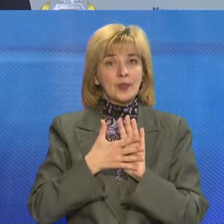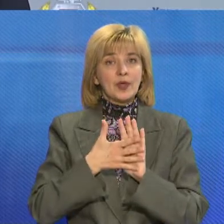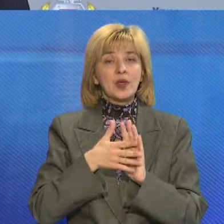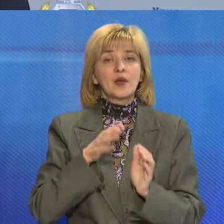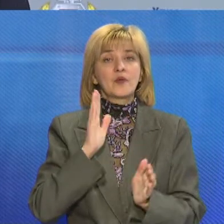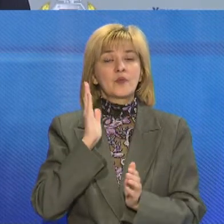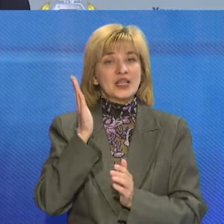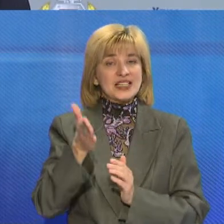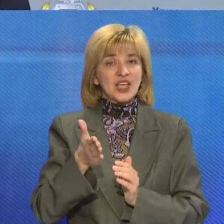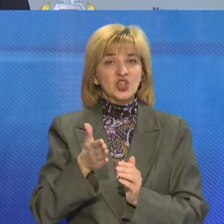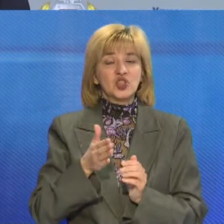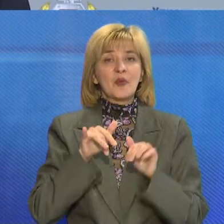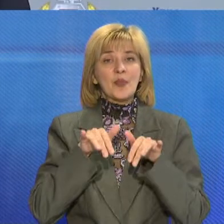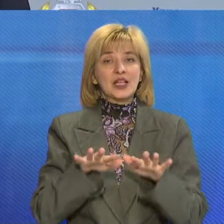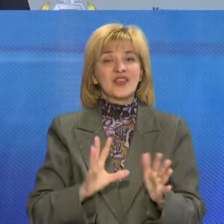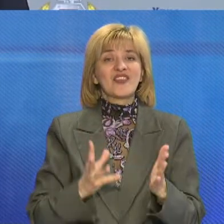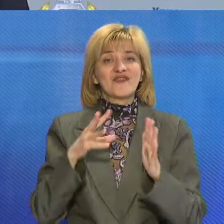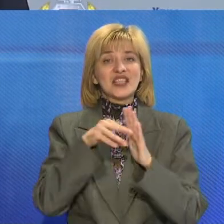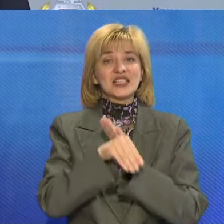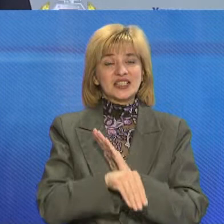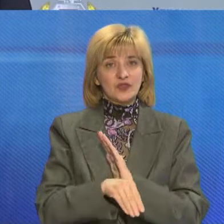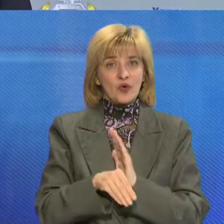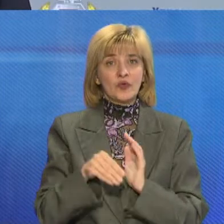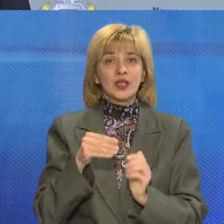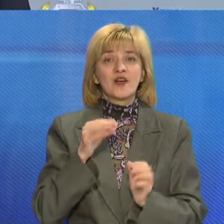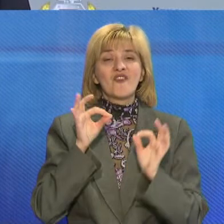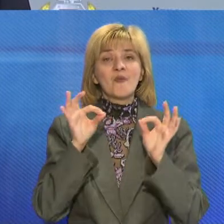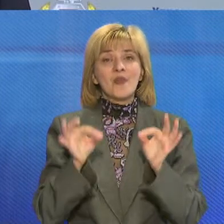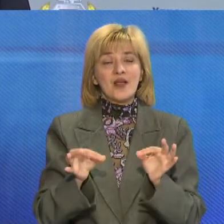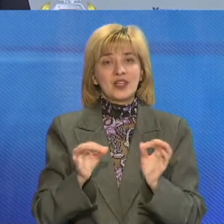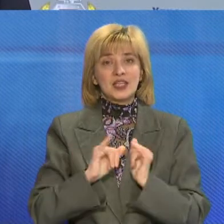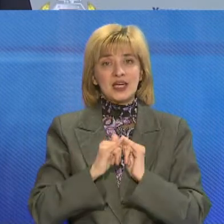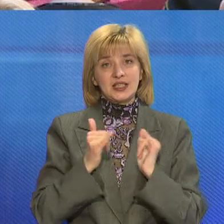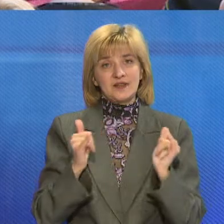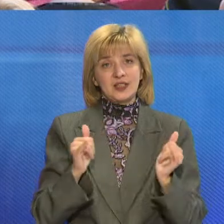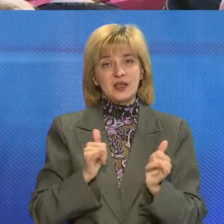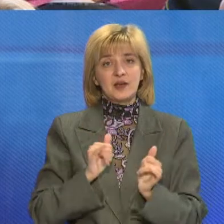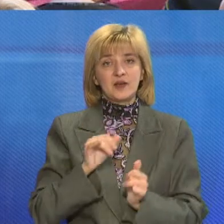и внести свой вклад в правильности курса развития Республики Беларусь.